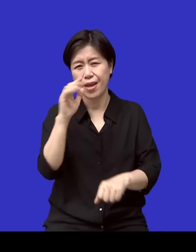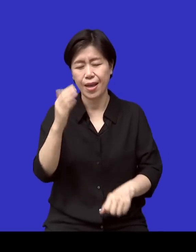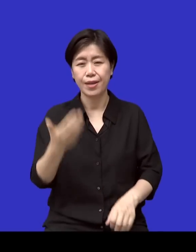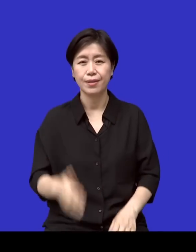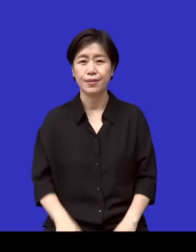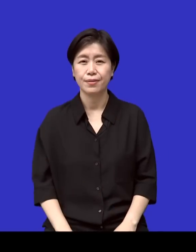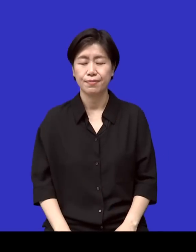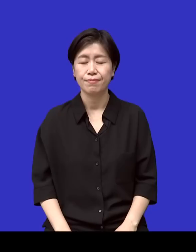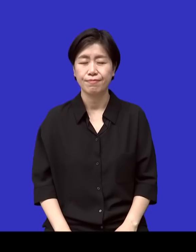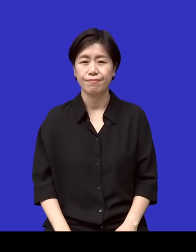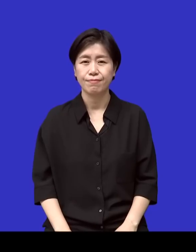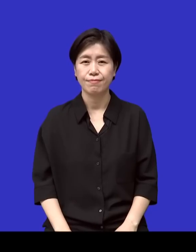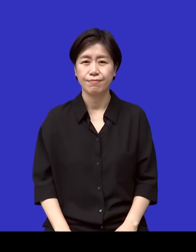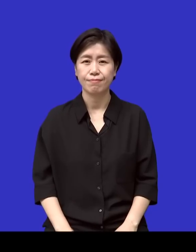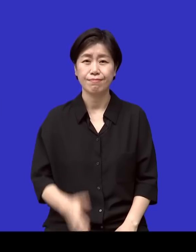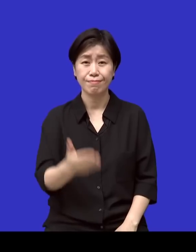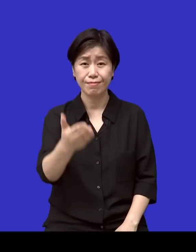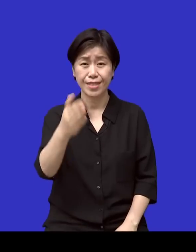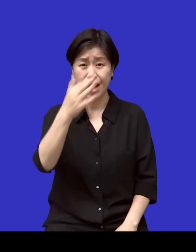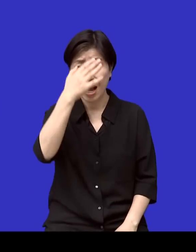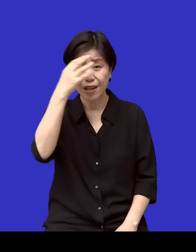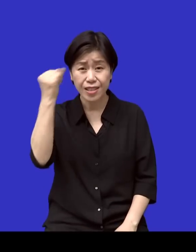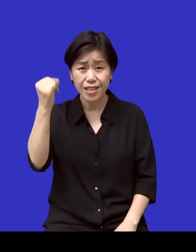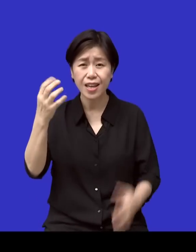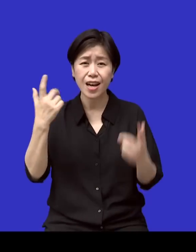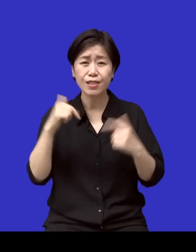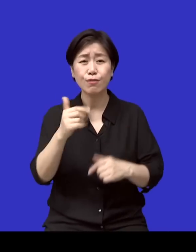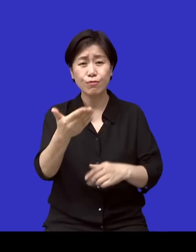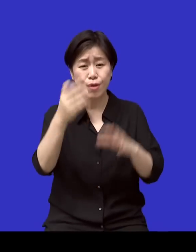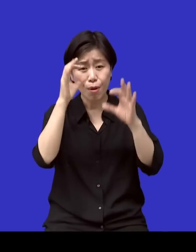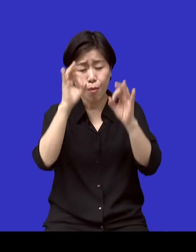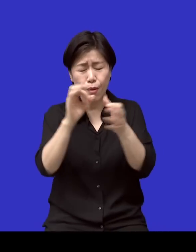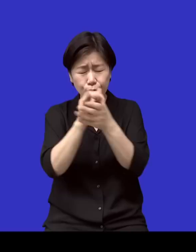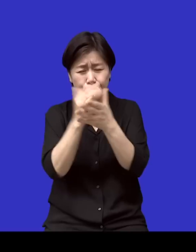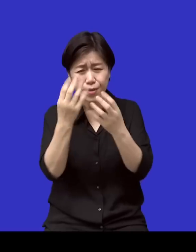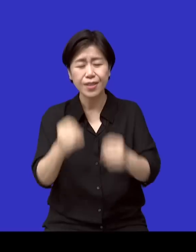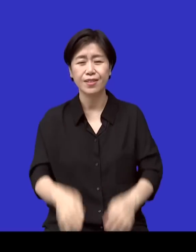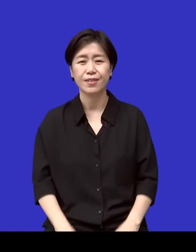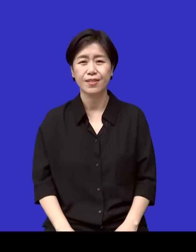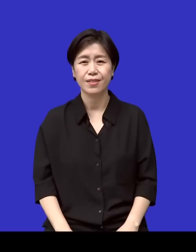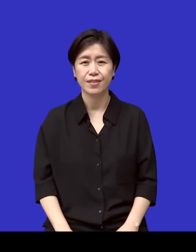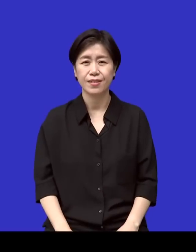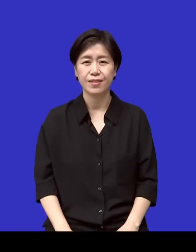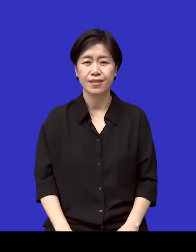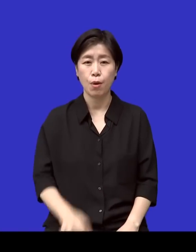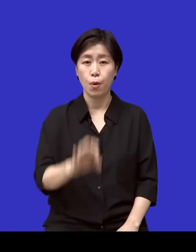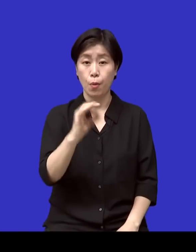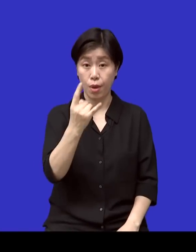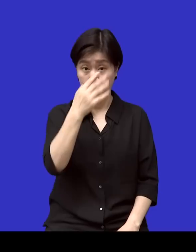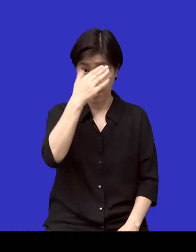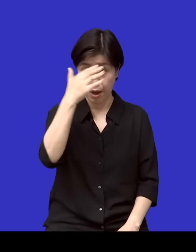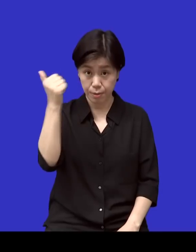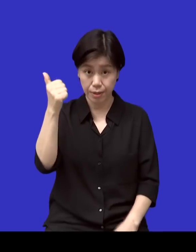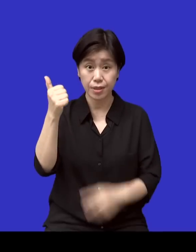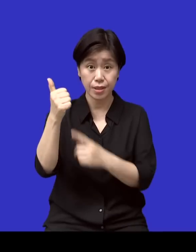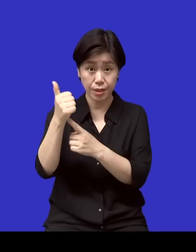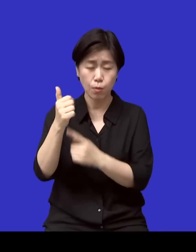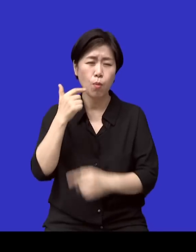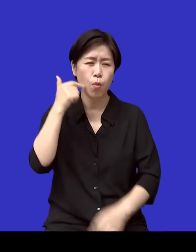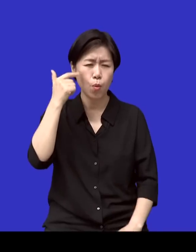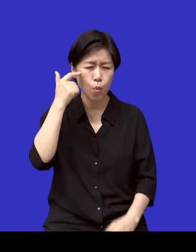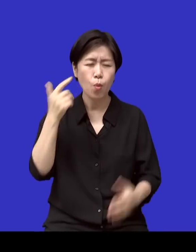보면서 얼마나 기도를 많이 하셨겠어요. 그죠? 네. 예. 외할아버지는 어떤 일을 하셨어요? 할아버지도 같이 목사님 하고 계세요. 두 분